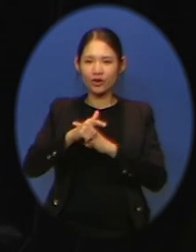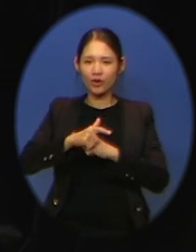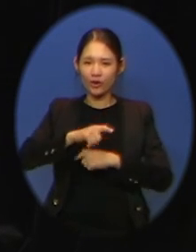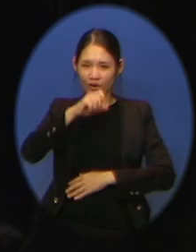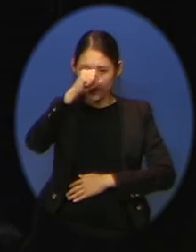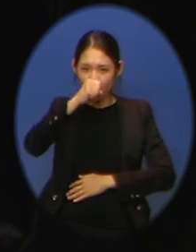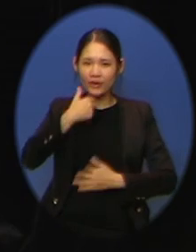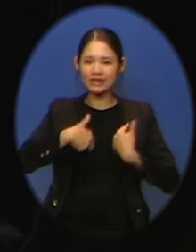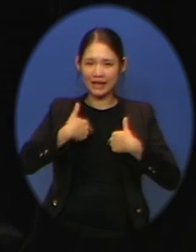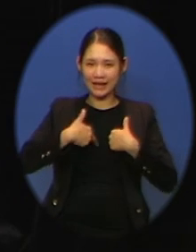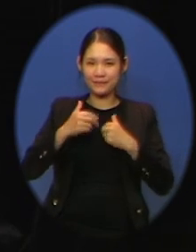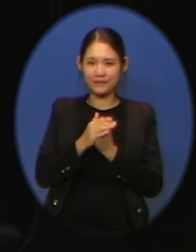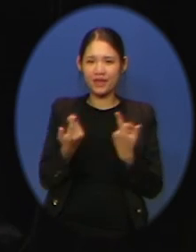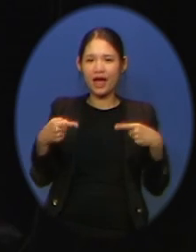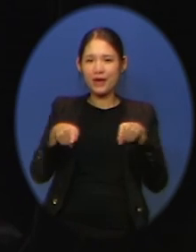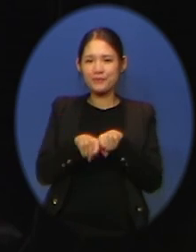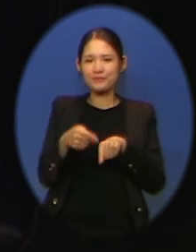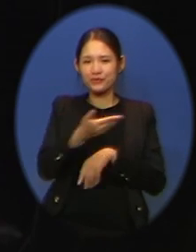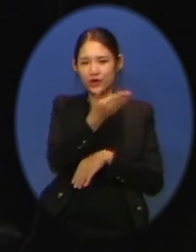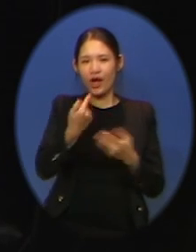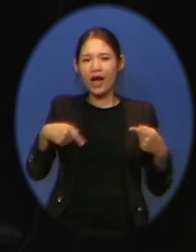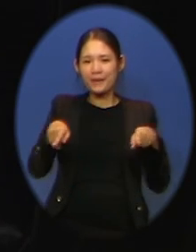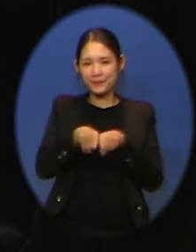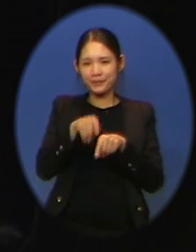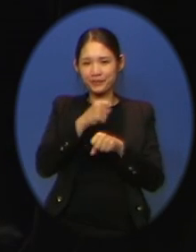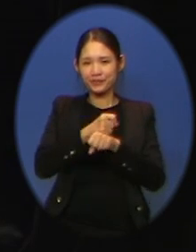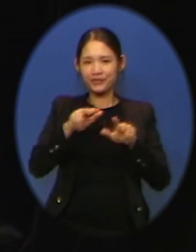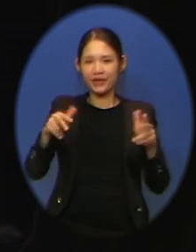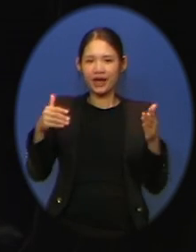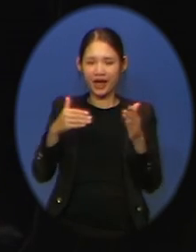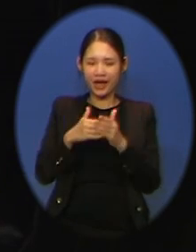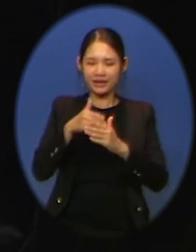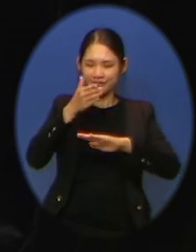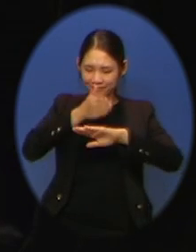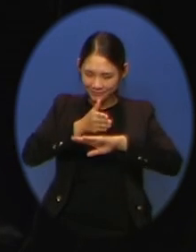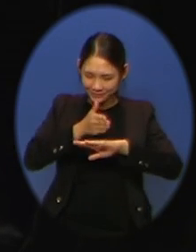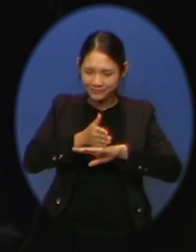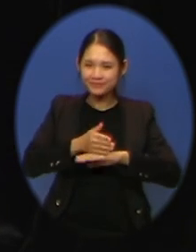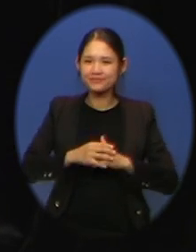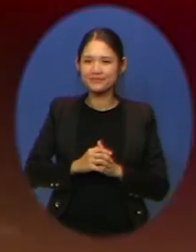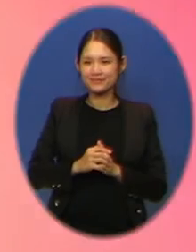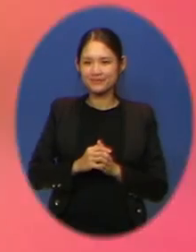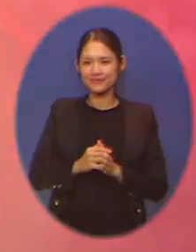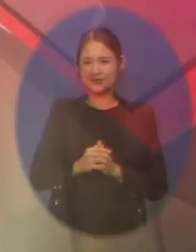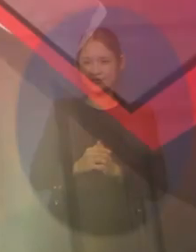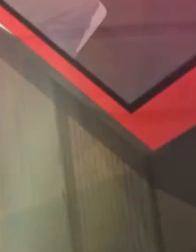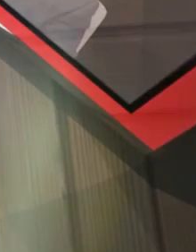분 모셔서 여러분과 함께하도록 하겠습니다. 지금까지 장익경이었습니다. 고맙습니다.